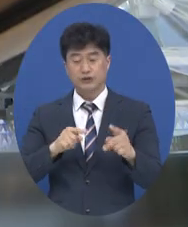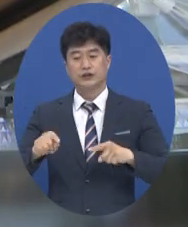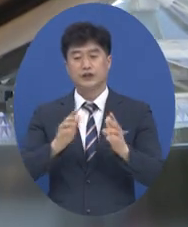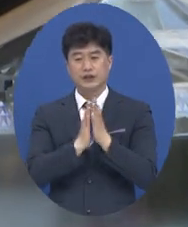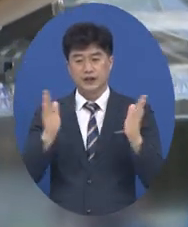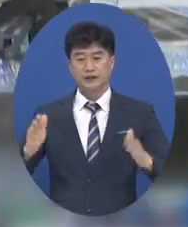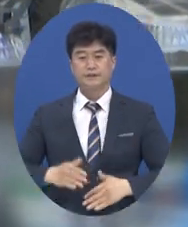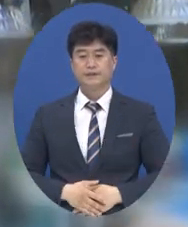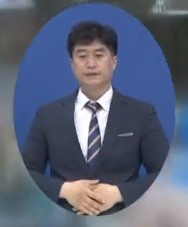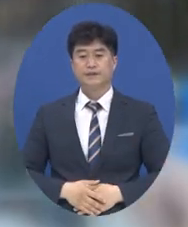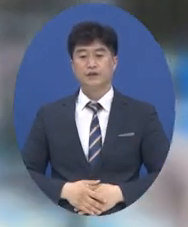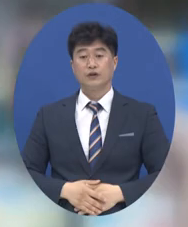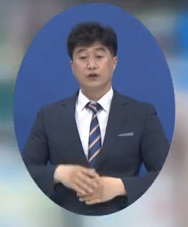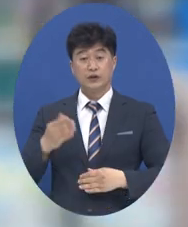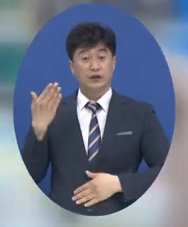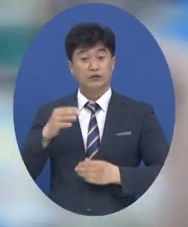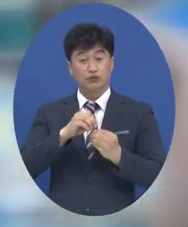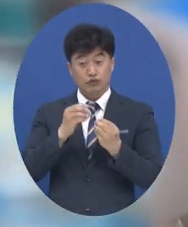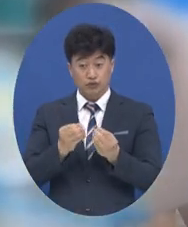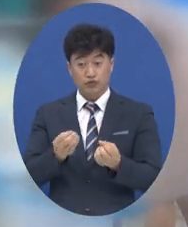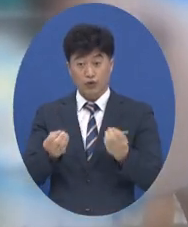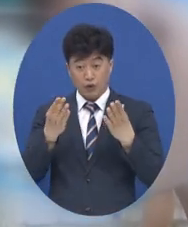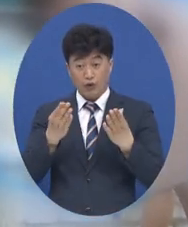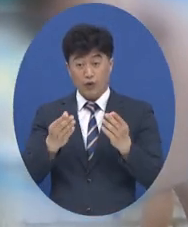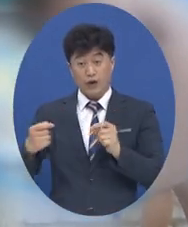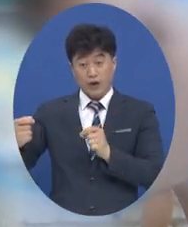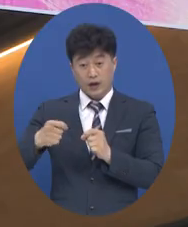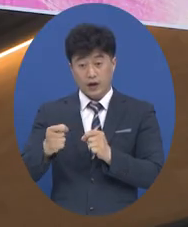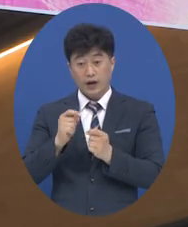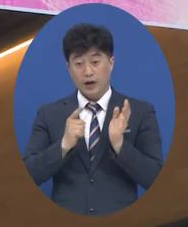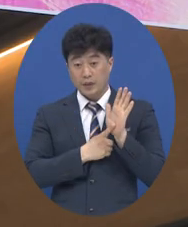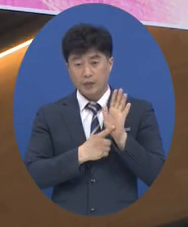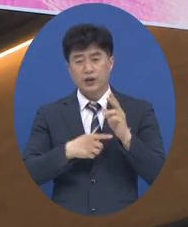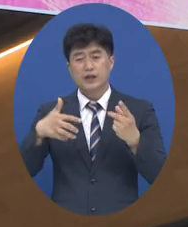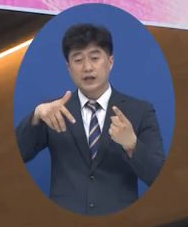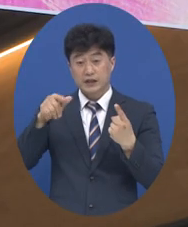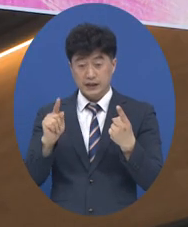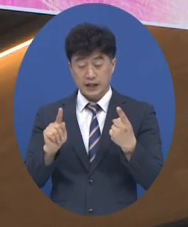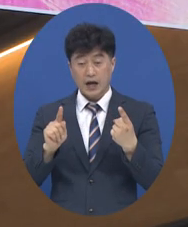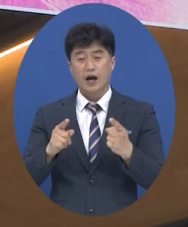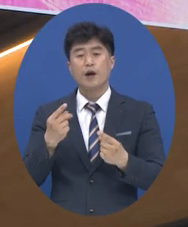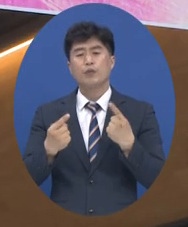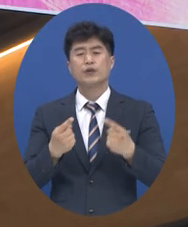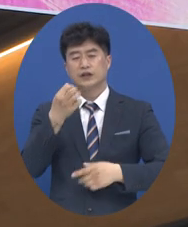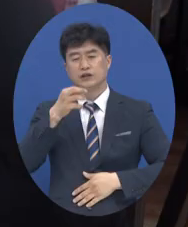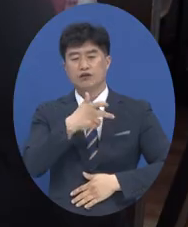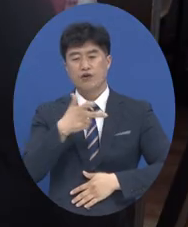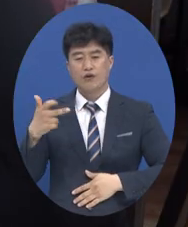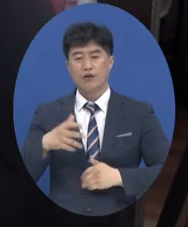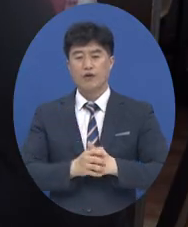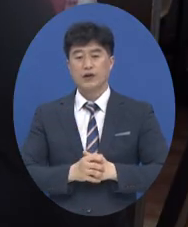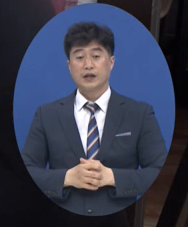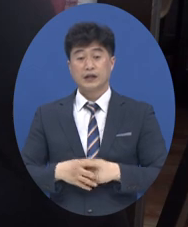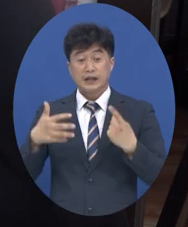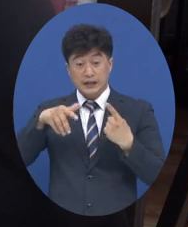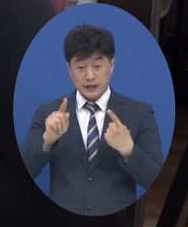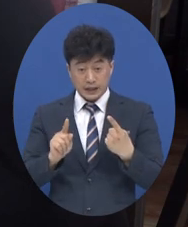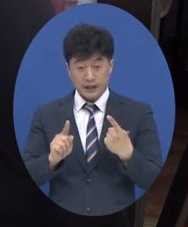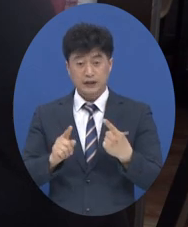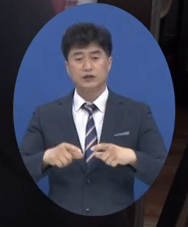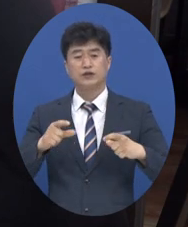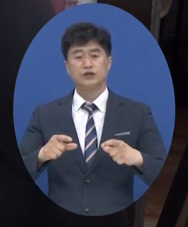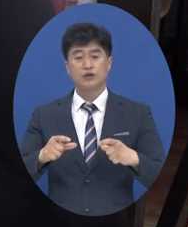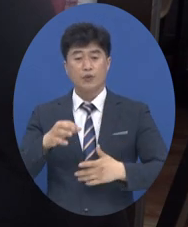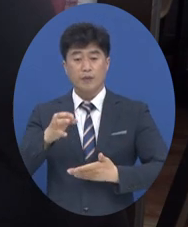시행합니다. 지난 추석을 앞두고 발표했던 1차 소비지원금보다 혜택이 더 큽니다. 1차 때는